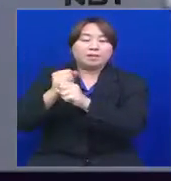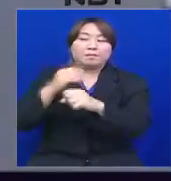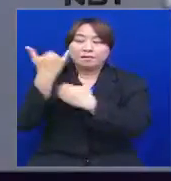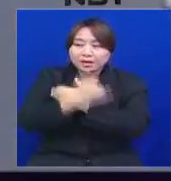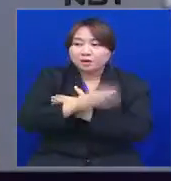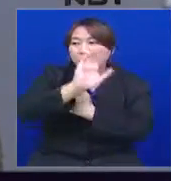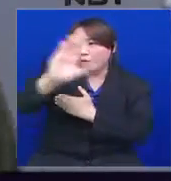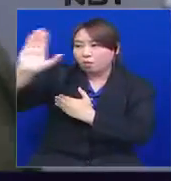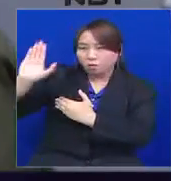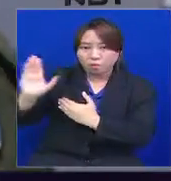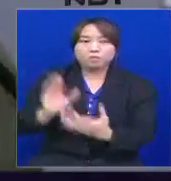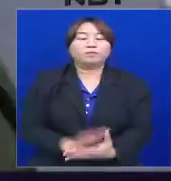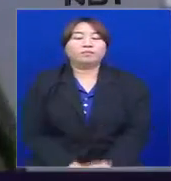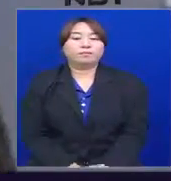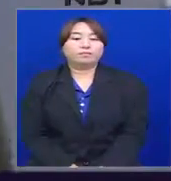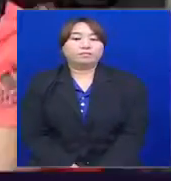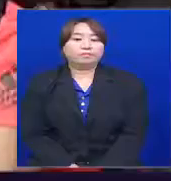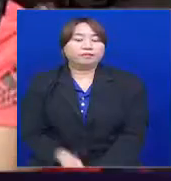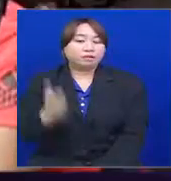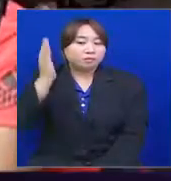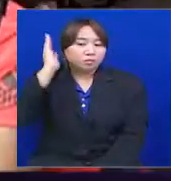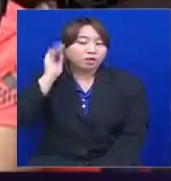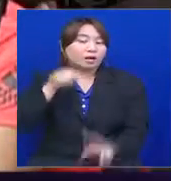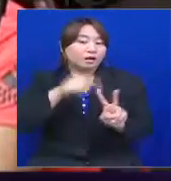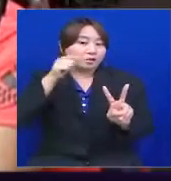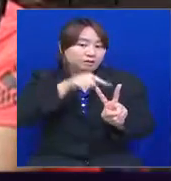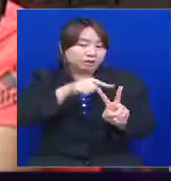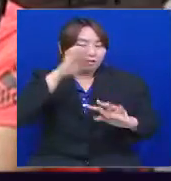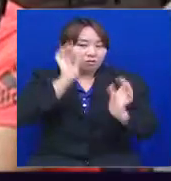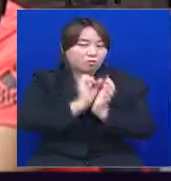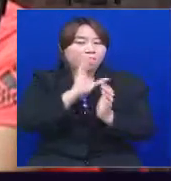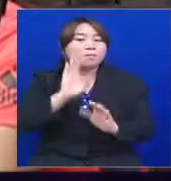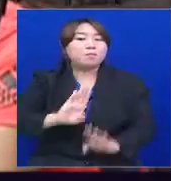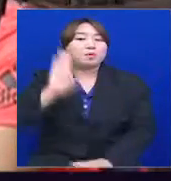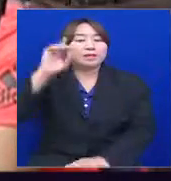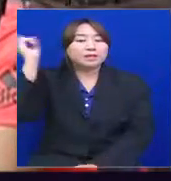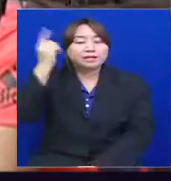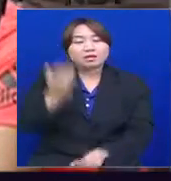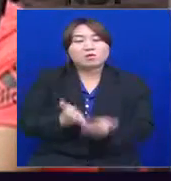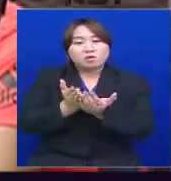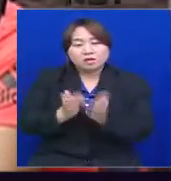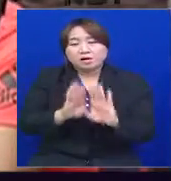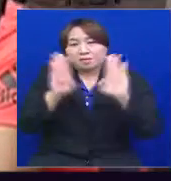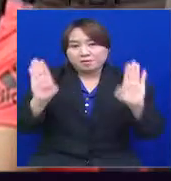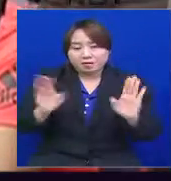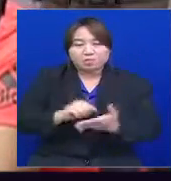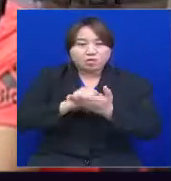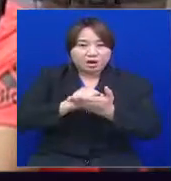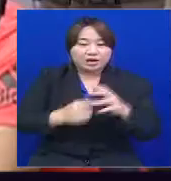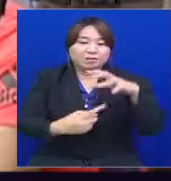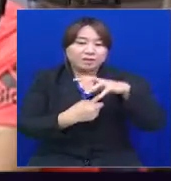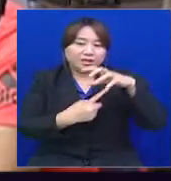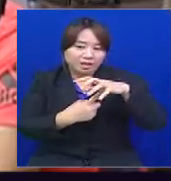เสียหายต่อไปสำหรับวตำรวจสืบทราบว่าได้เปิดบริษัทท่องเที่ยวให้บริการเรือยอชแก่นักท่องเที่ยวอยู่ที่พัทยา